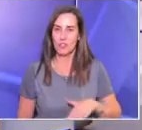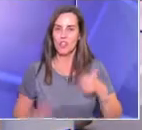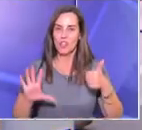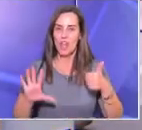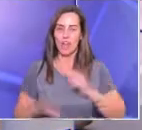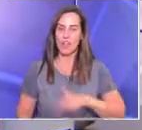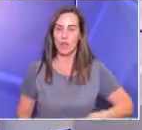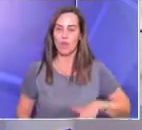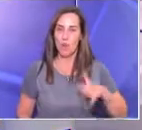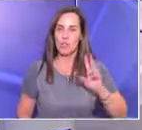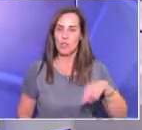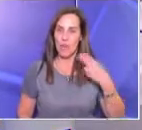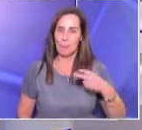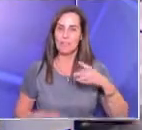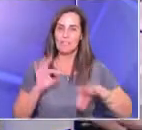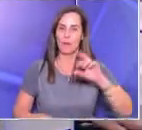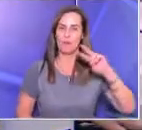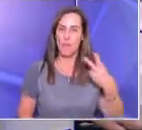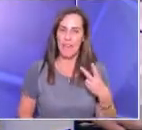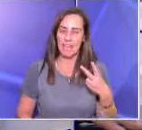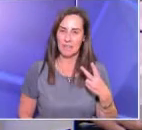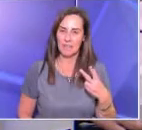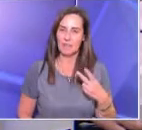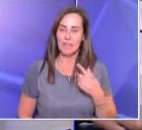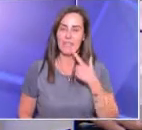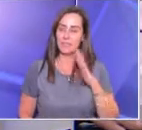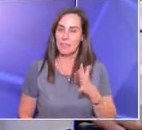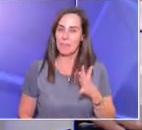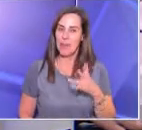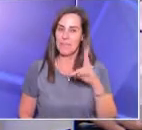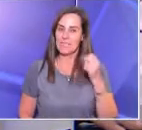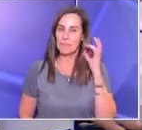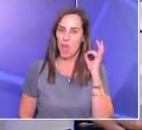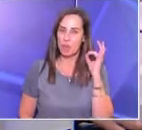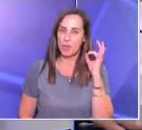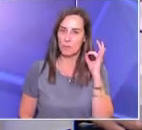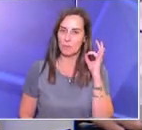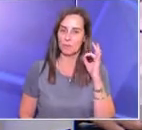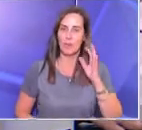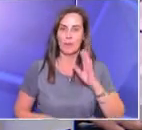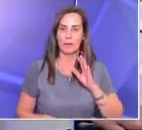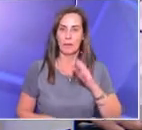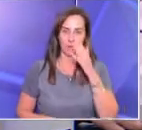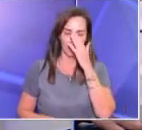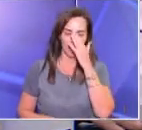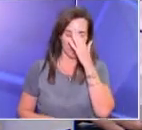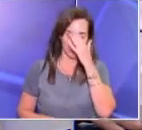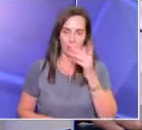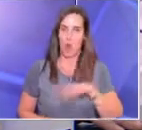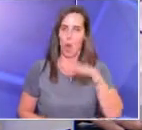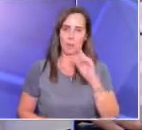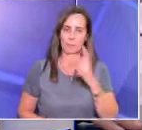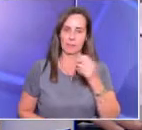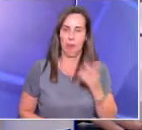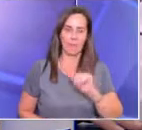רשויות שיכול להיות שגם שם יש. זאת אומרת, נניח כמעט 20 נשים שמכהנות מתוך 200 פלוס, לא